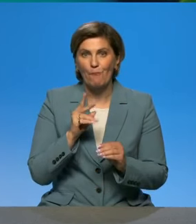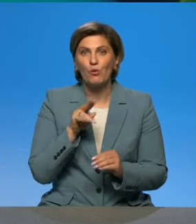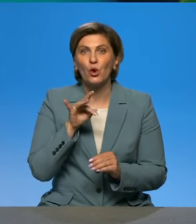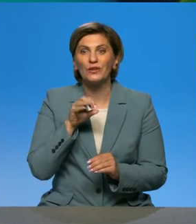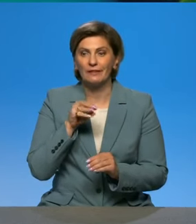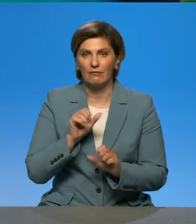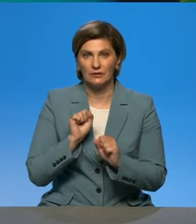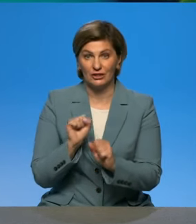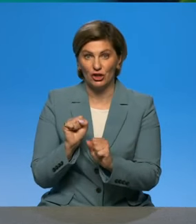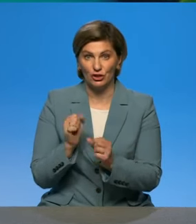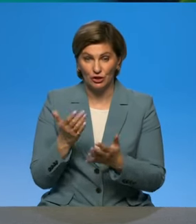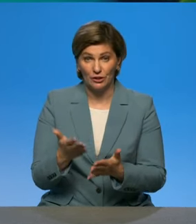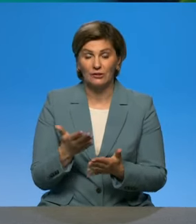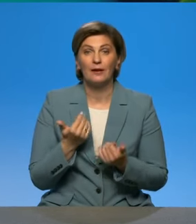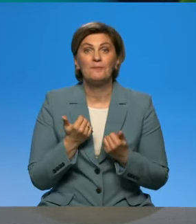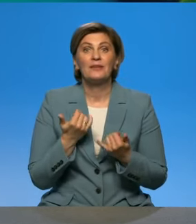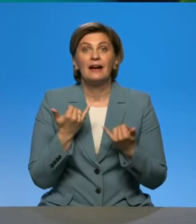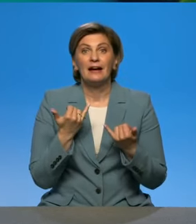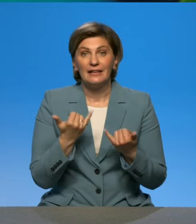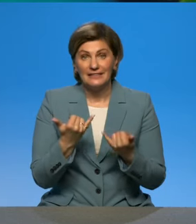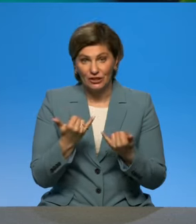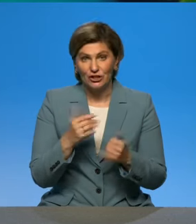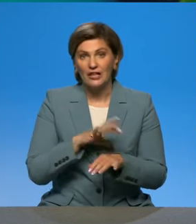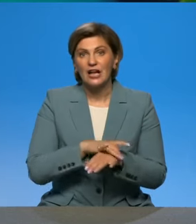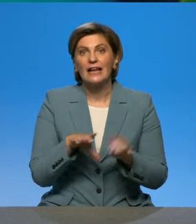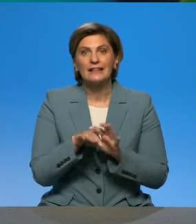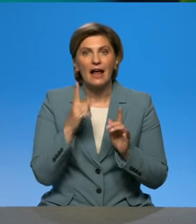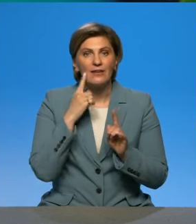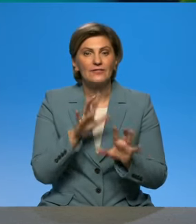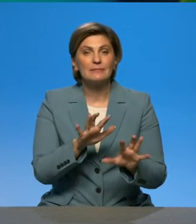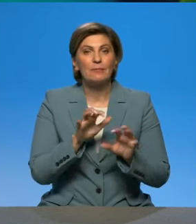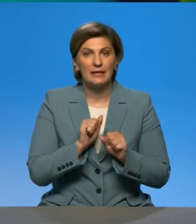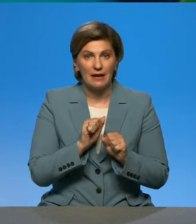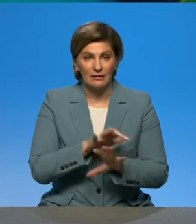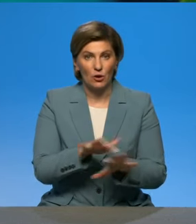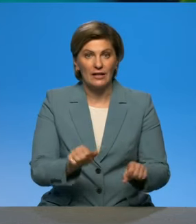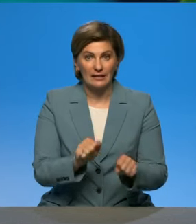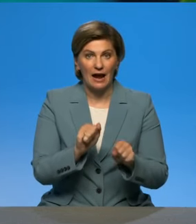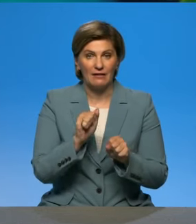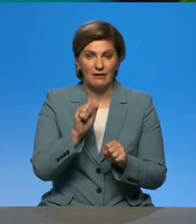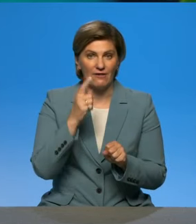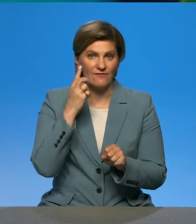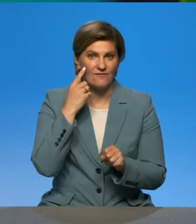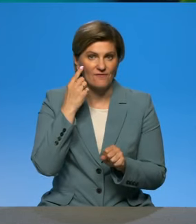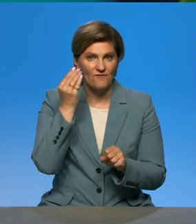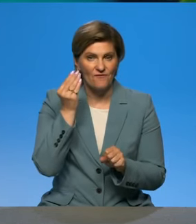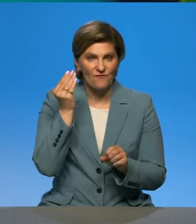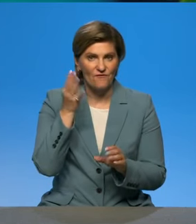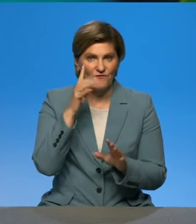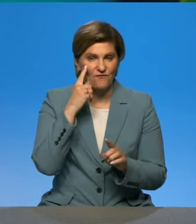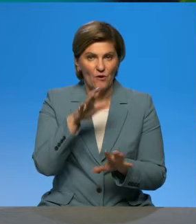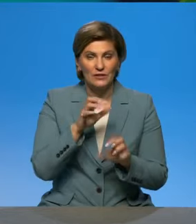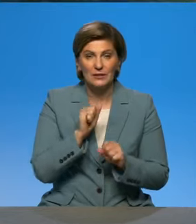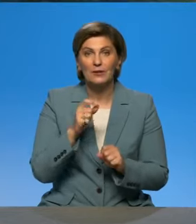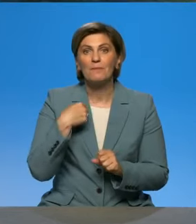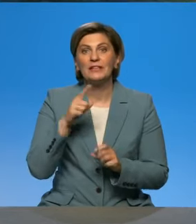большей степени колониальное восприятие этого. И интересная ситуация. Мы должны понимать, что в